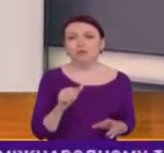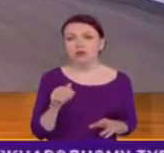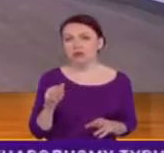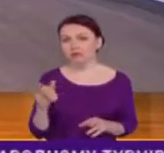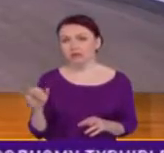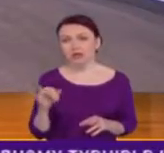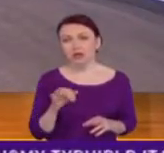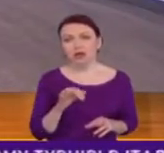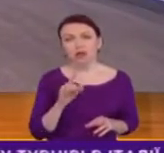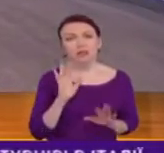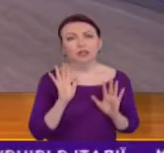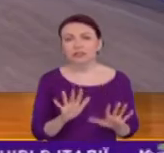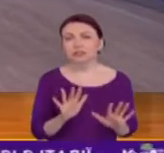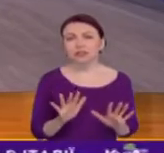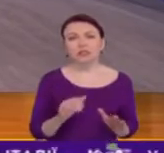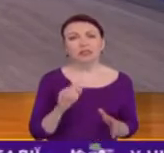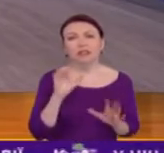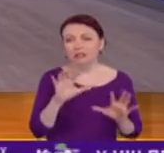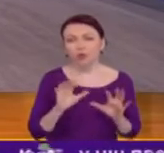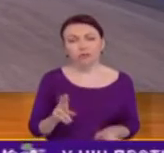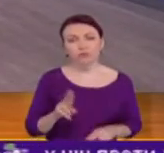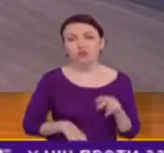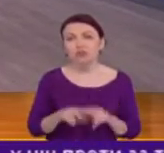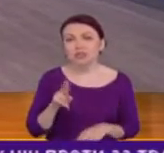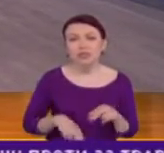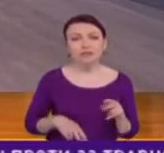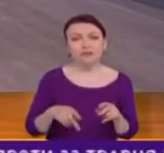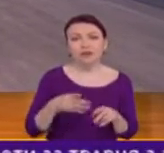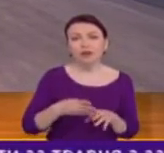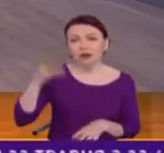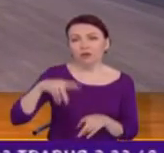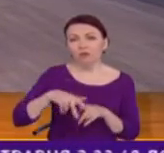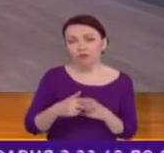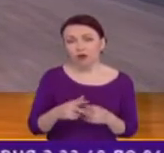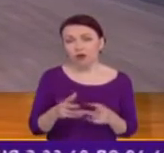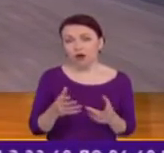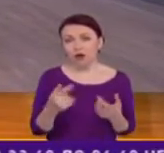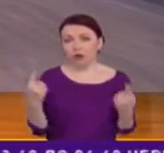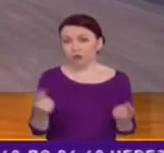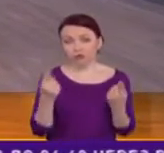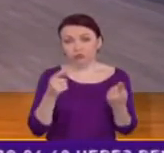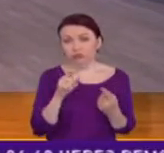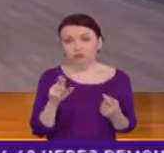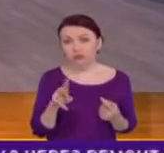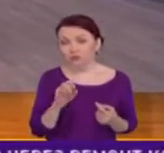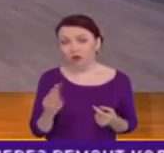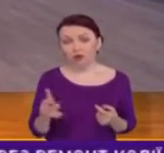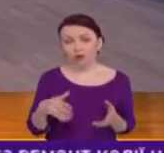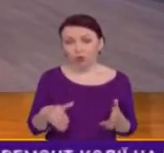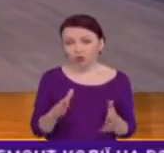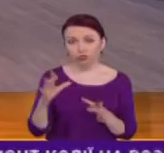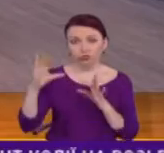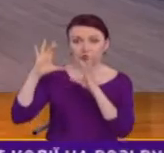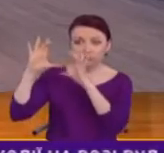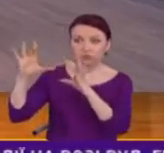не тільки незаконними будівлями, але й такими простими речами, як там знаки дорожнього руху і